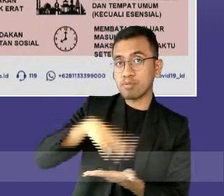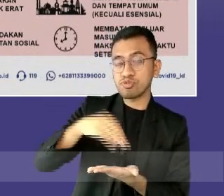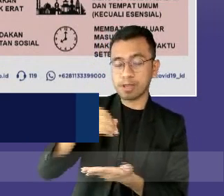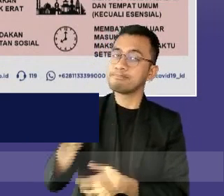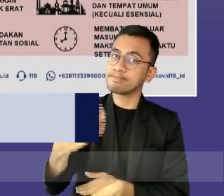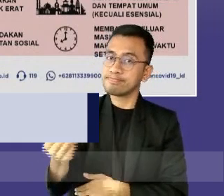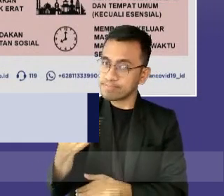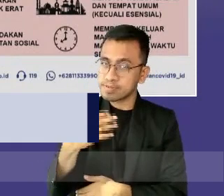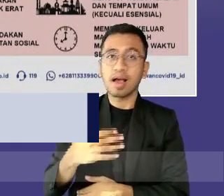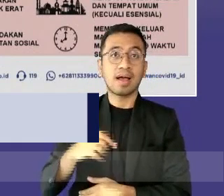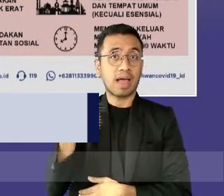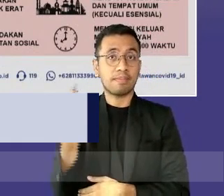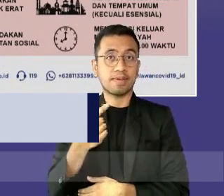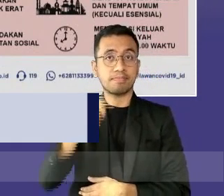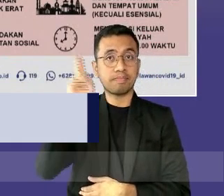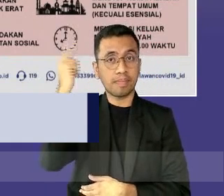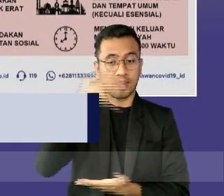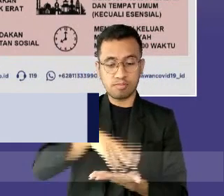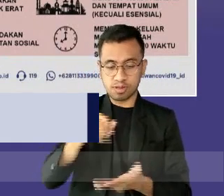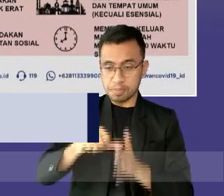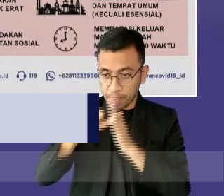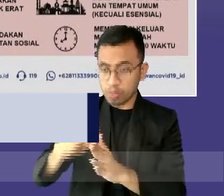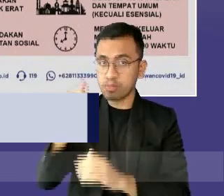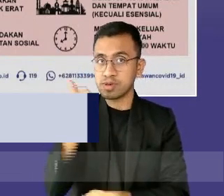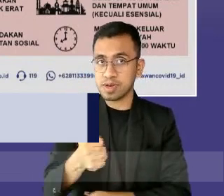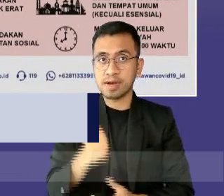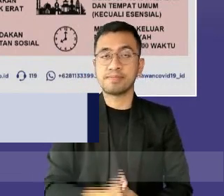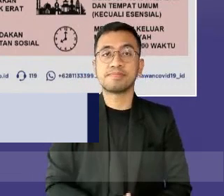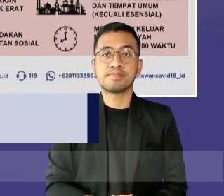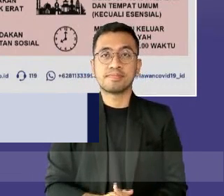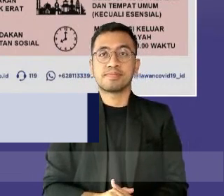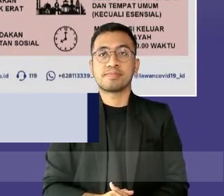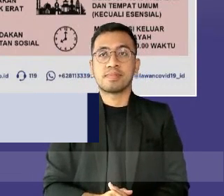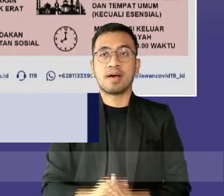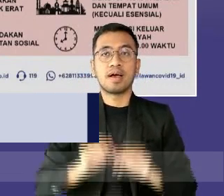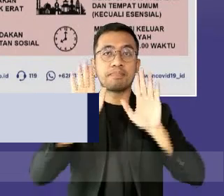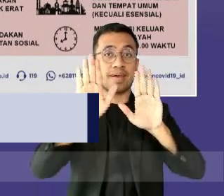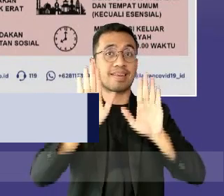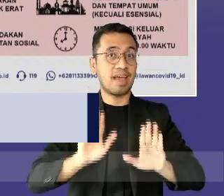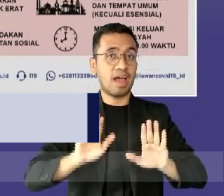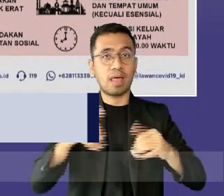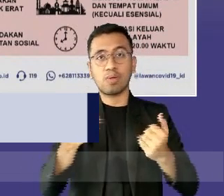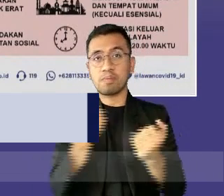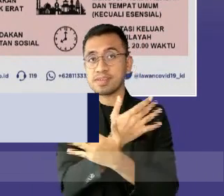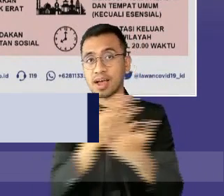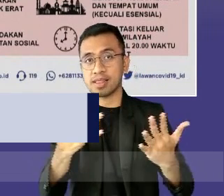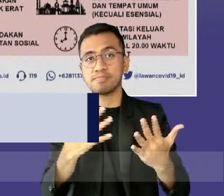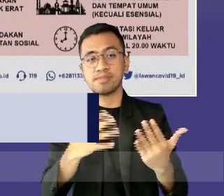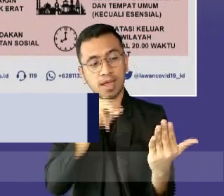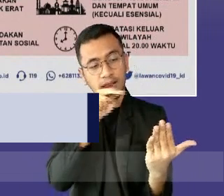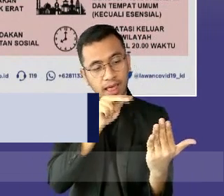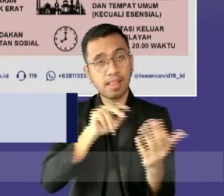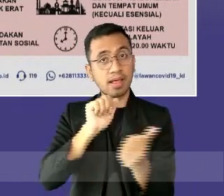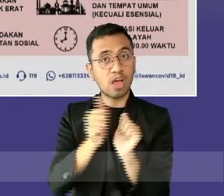kabupaten kota menyandang zona merah. Namun di tanggal yang sama, jumlah tersebut berkurang menjadi 7 kabupaten kota. Zona kuning